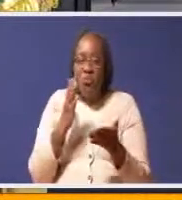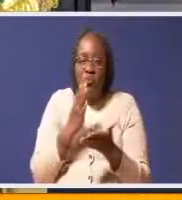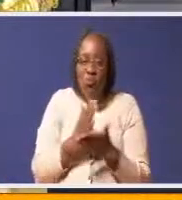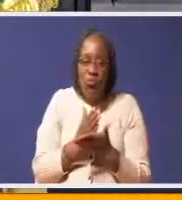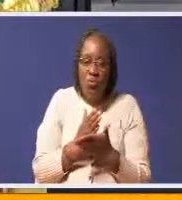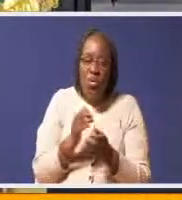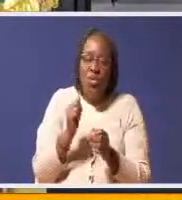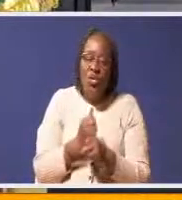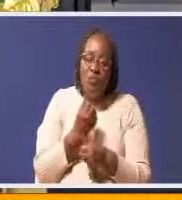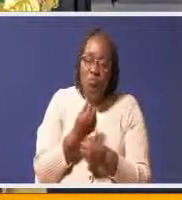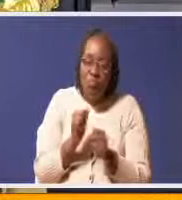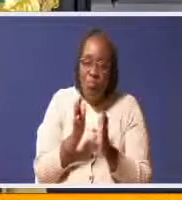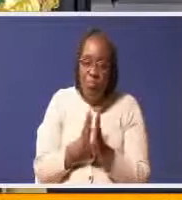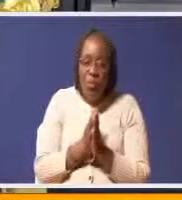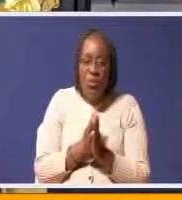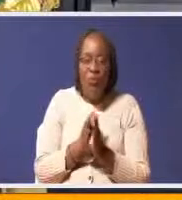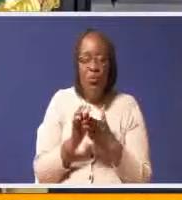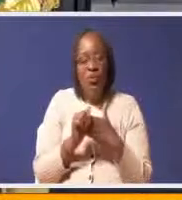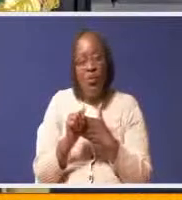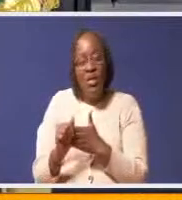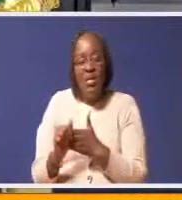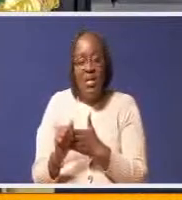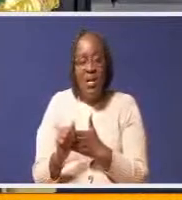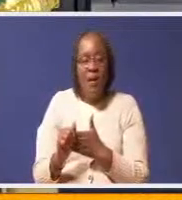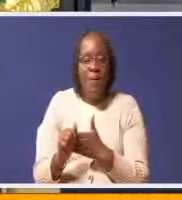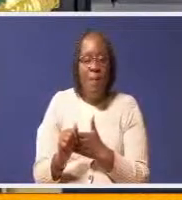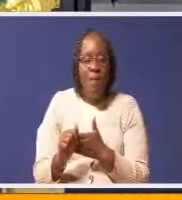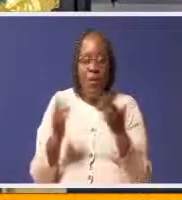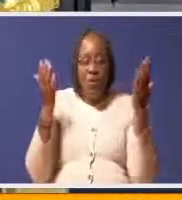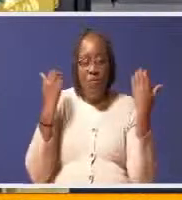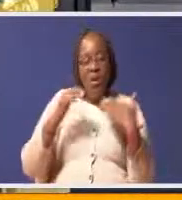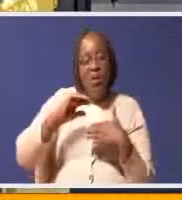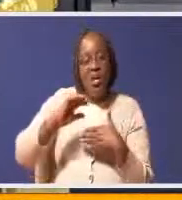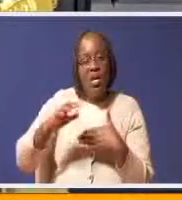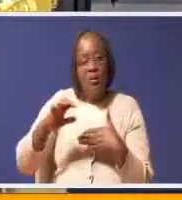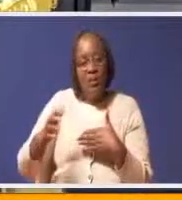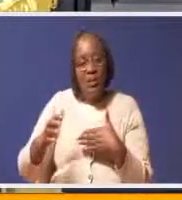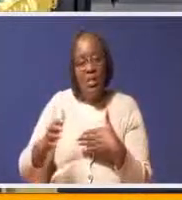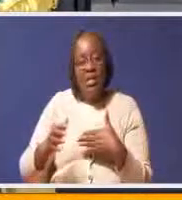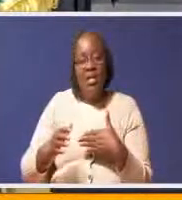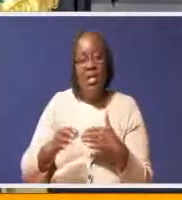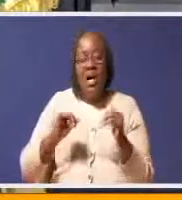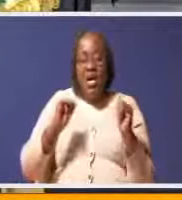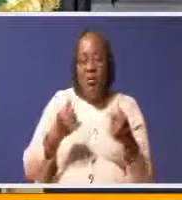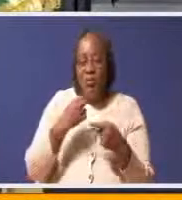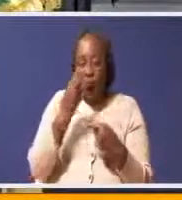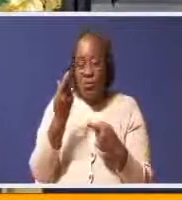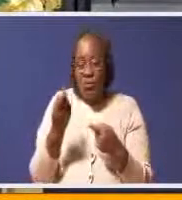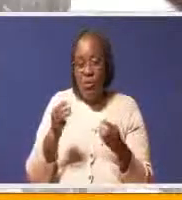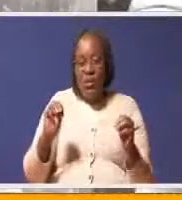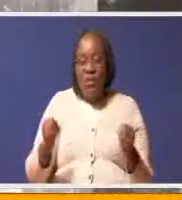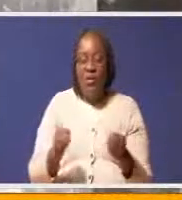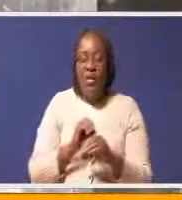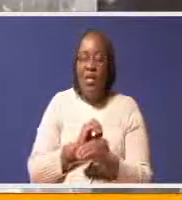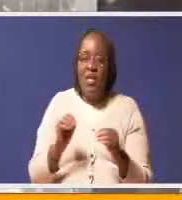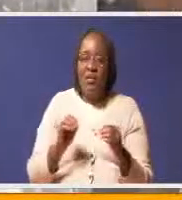Ntubu tuyombika uwe utuweka we mutongeria wa Meru County mteto shie joshio nila TV nila otisagi.